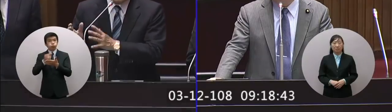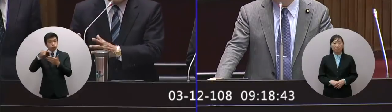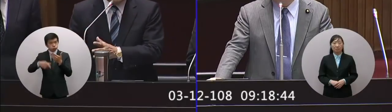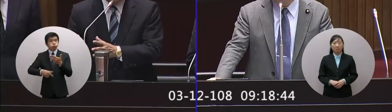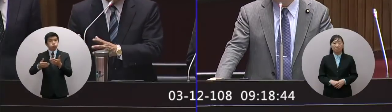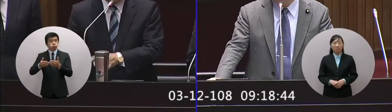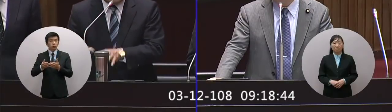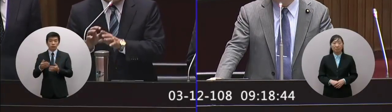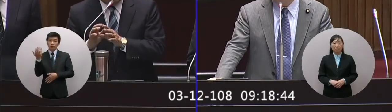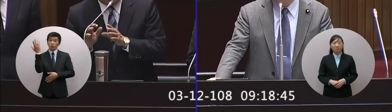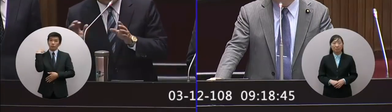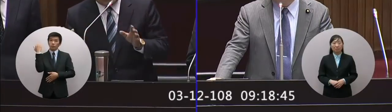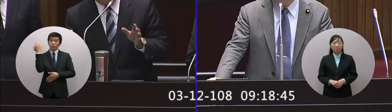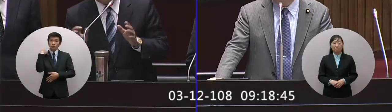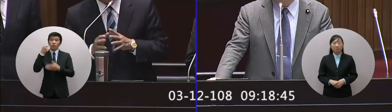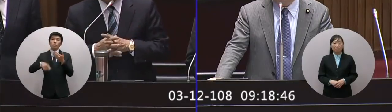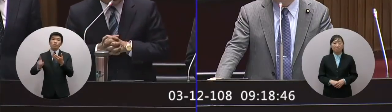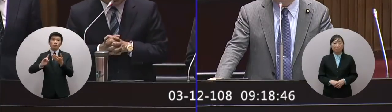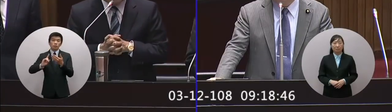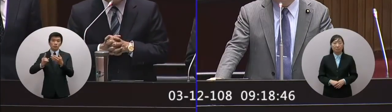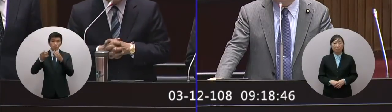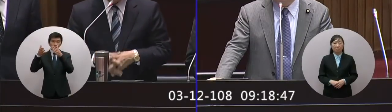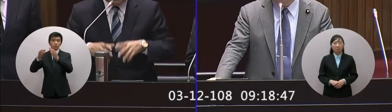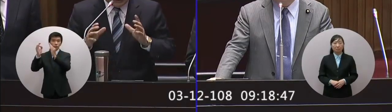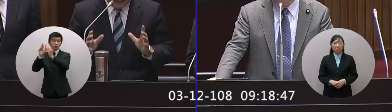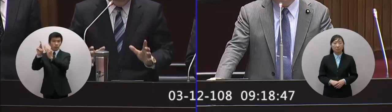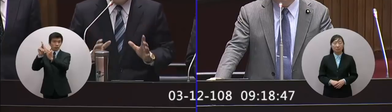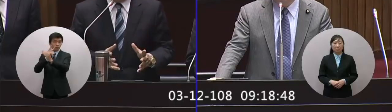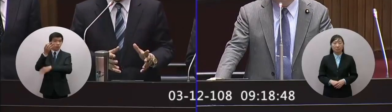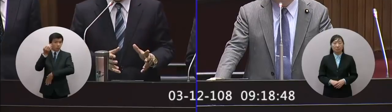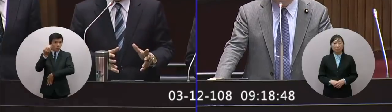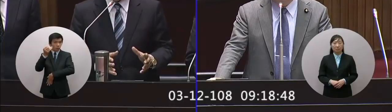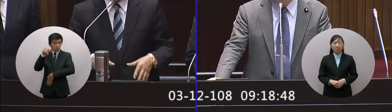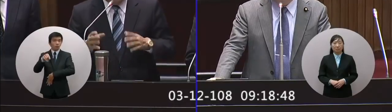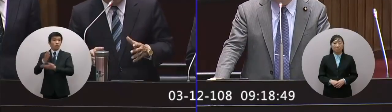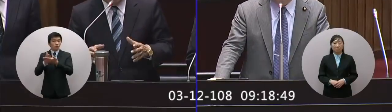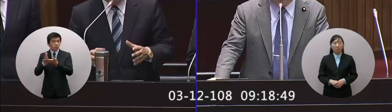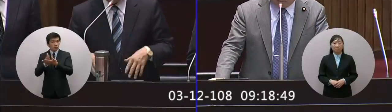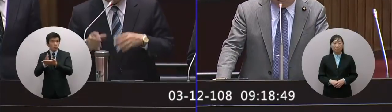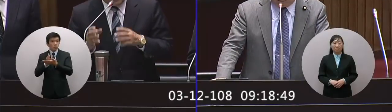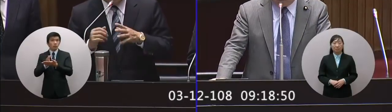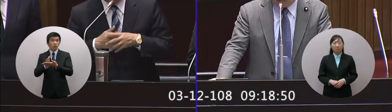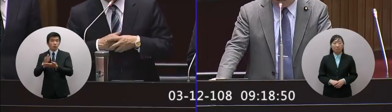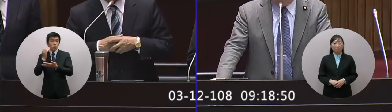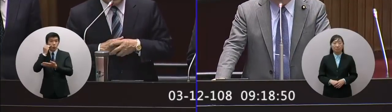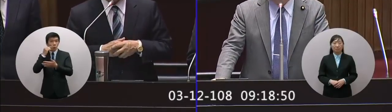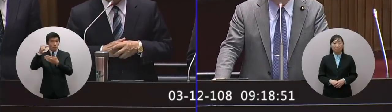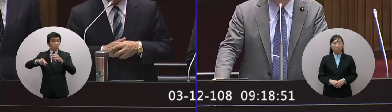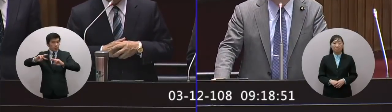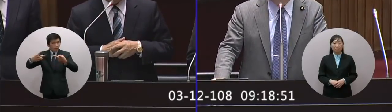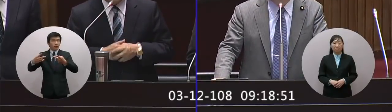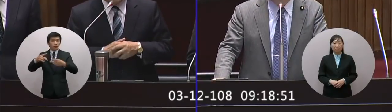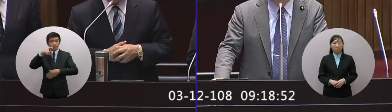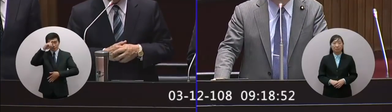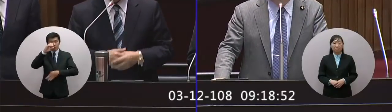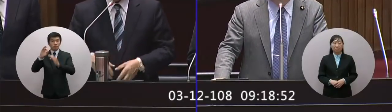款金额来作为考核基准，可以来改变，用贷款加